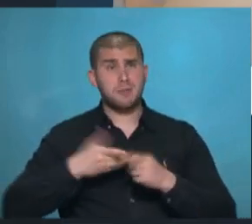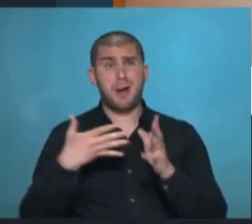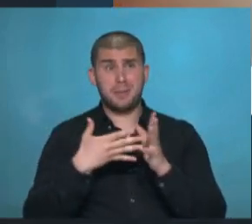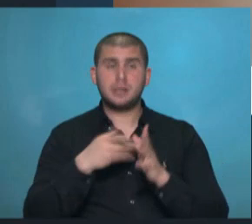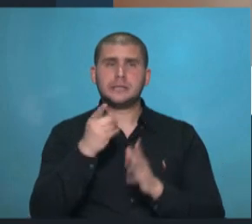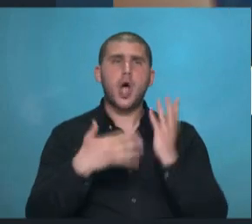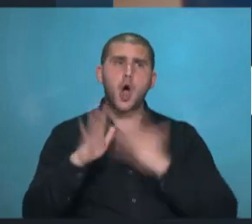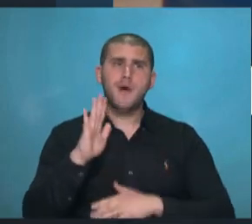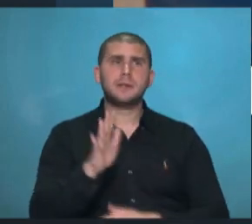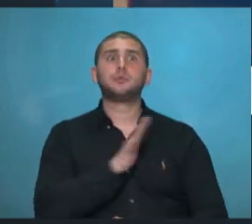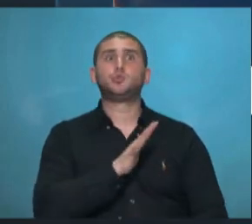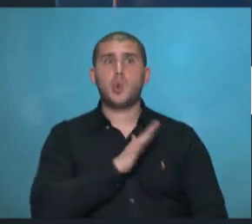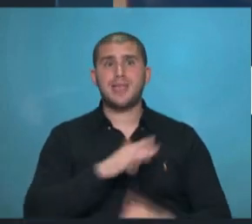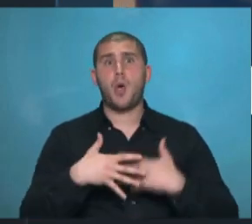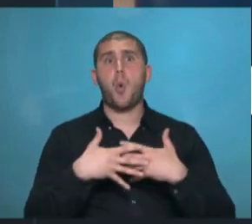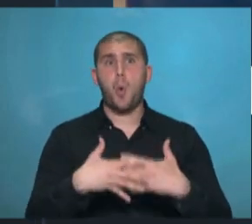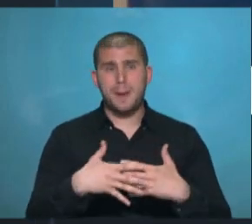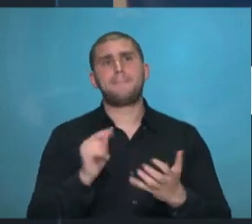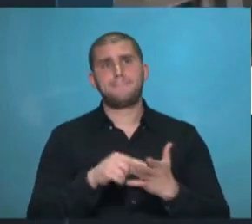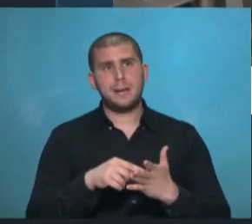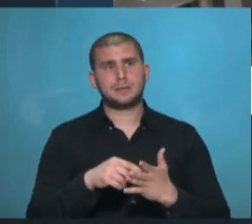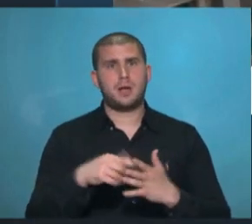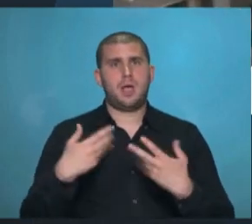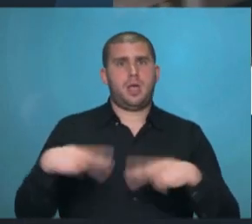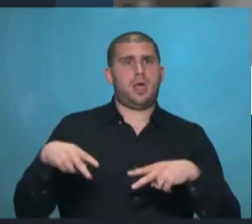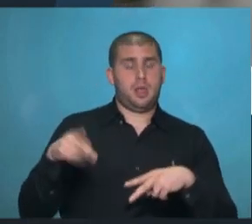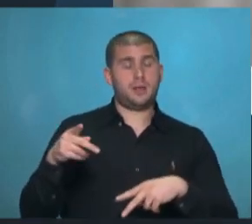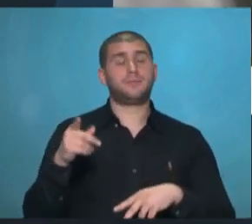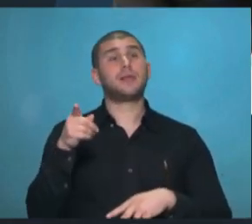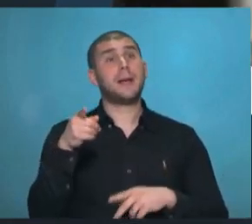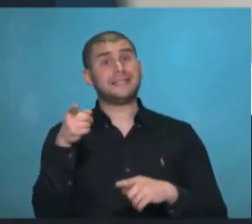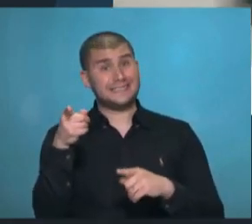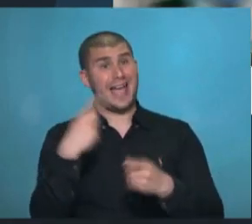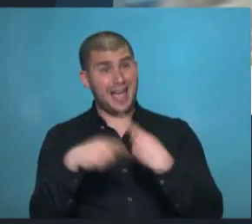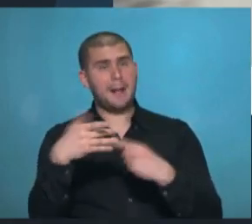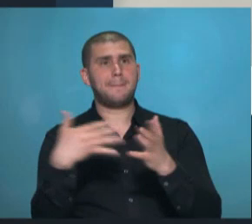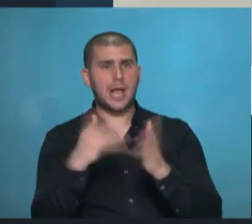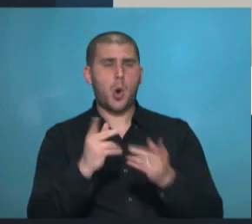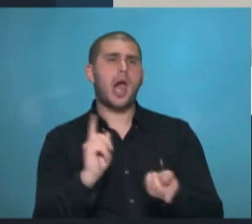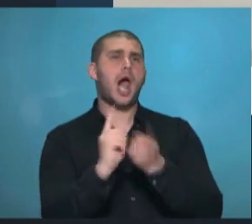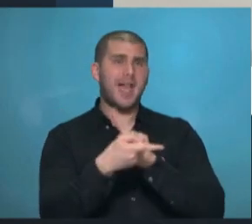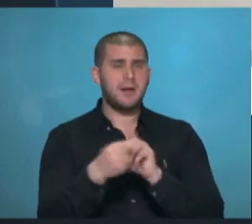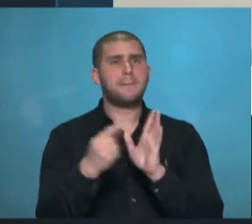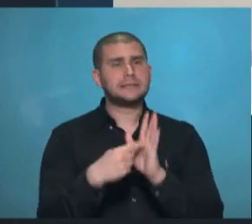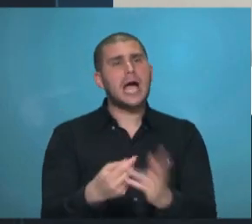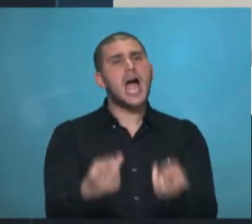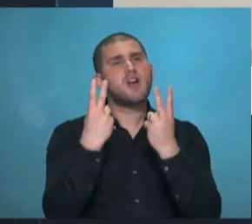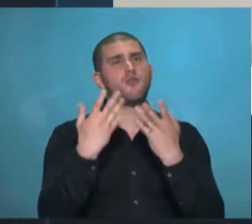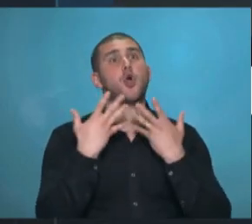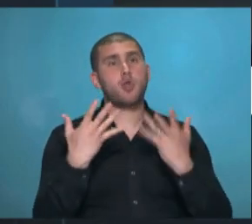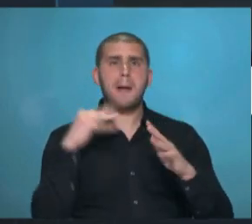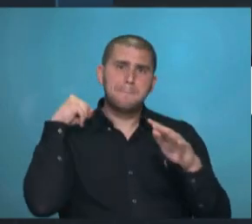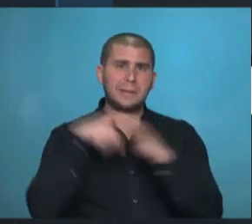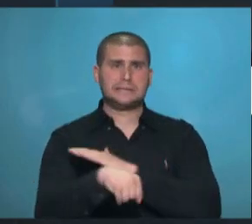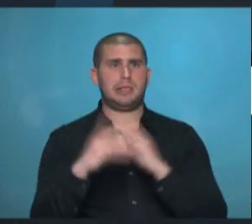בעיקר מאוד מסכנת את העובר ולכן מאיימת גם על אנשים, אז הבדיקה הזאת יכולה להחליף אותה, ולכן החשיבות הגדולה שלה ופריצת